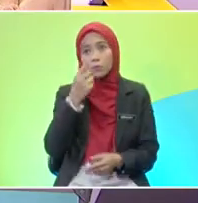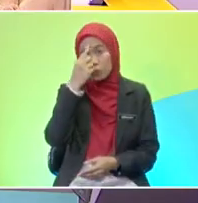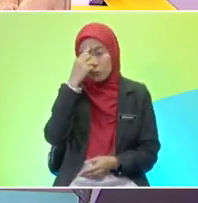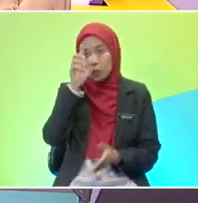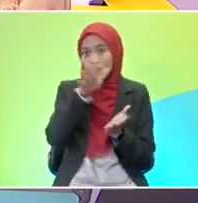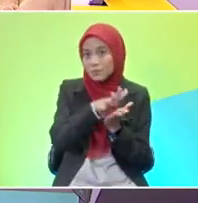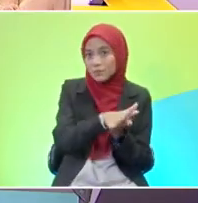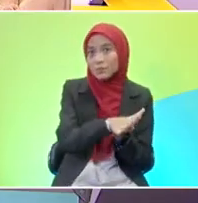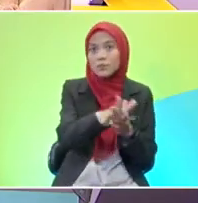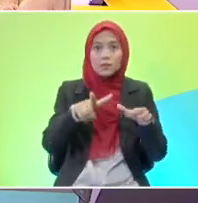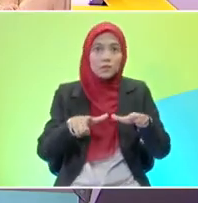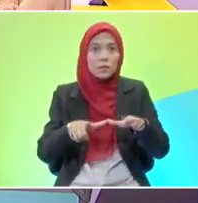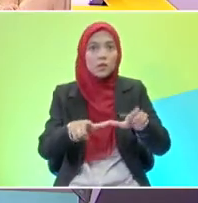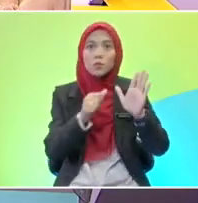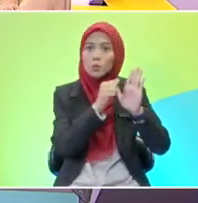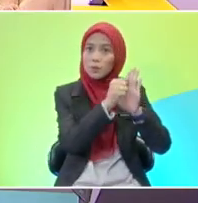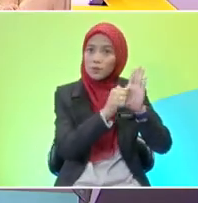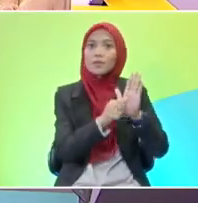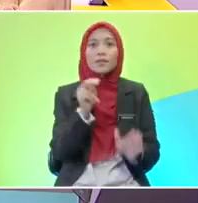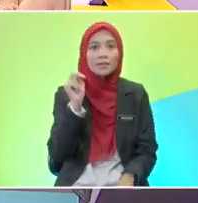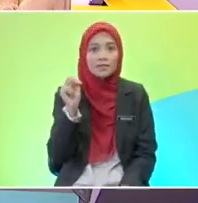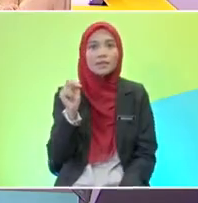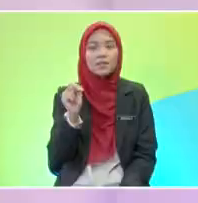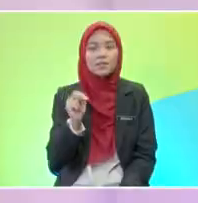pada ukiran kayu kita nanti